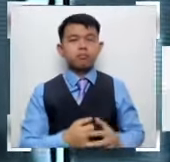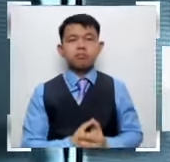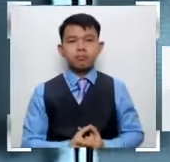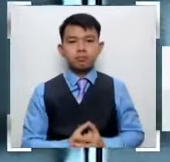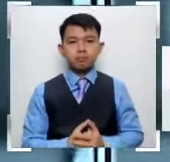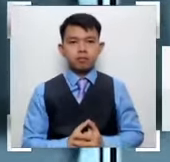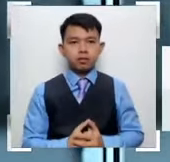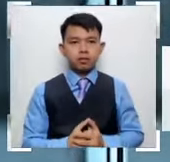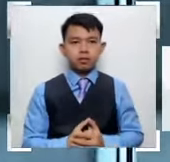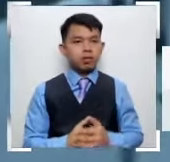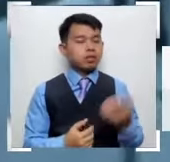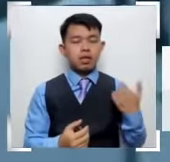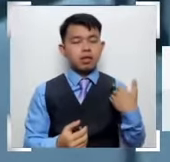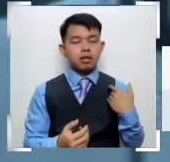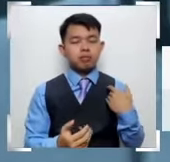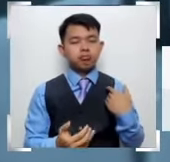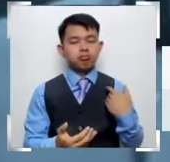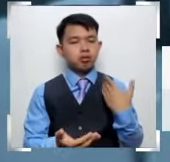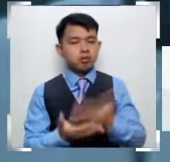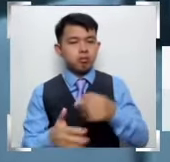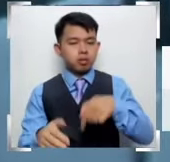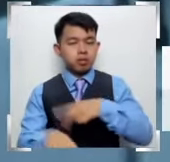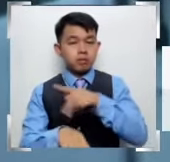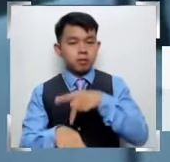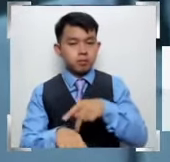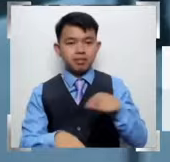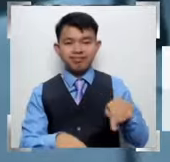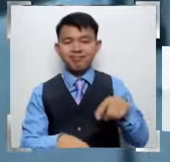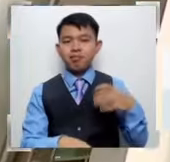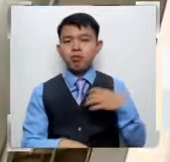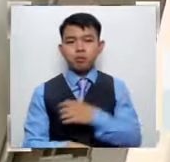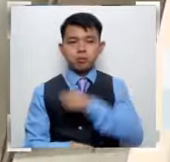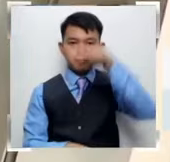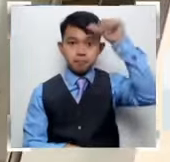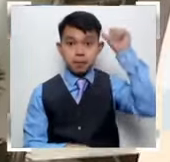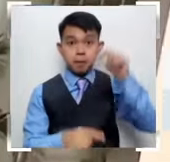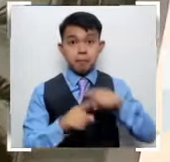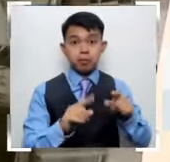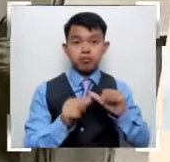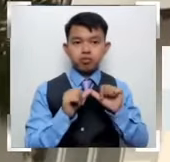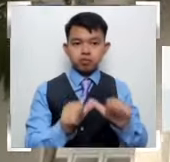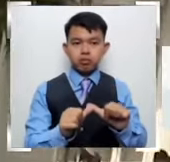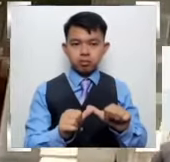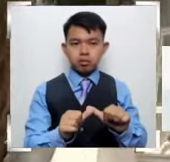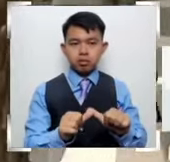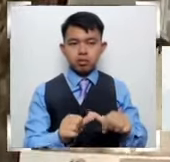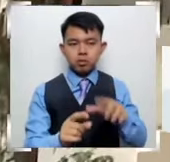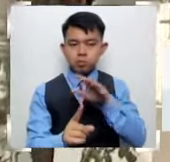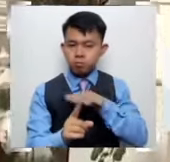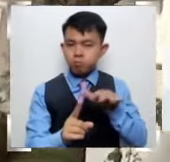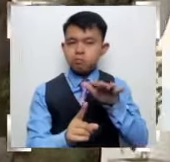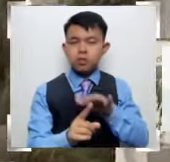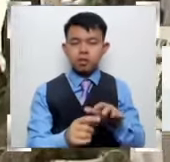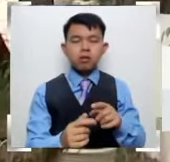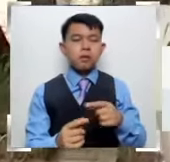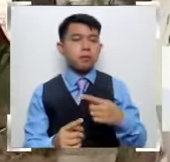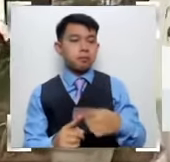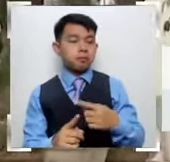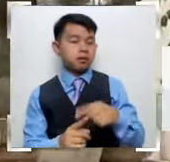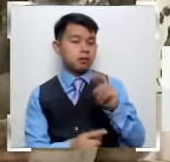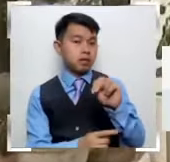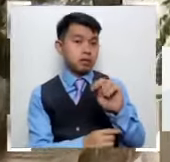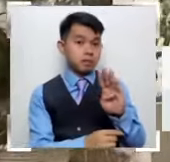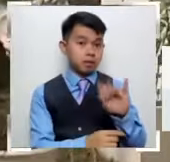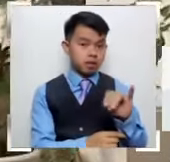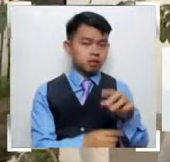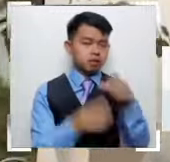sa Southeast Asia si Teves, pero minomonitor pa rin ng mga otoridad. Nasa proseso na rin ang NBI na ilagay si Teves sa Blue